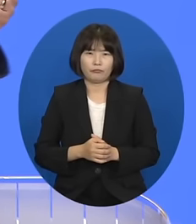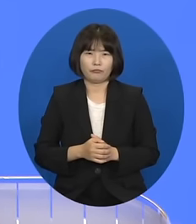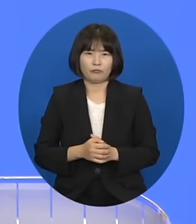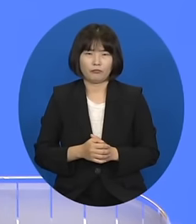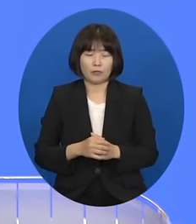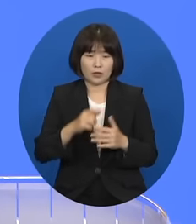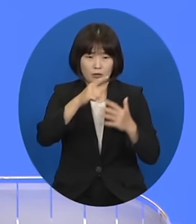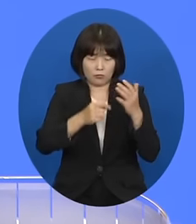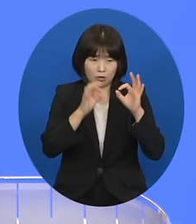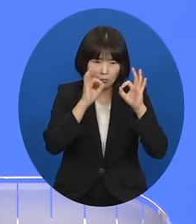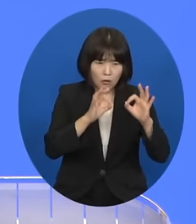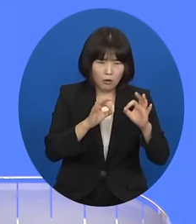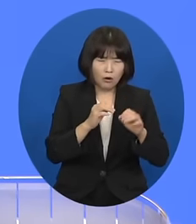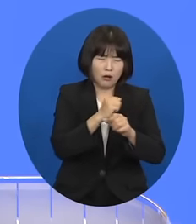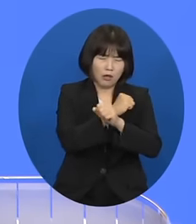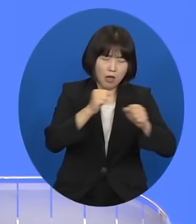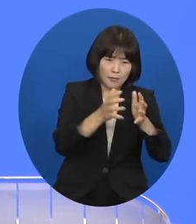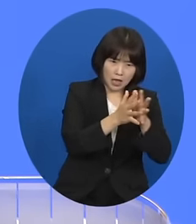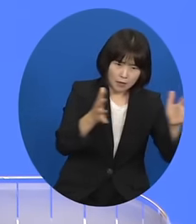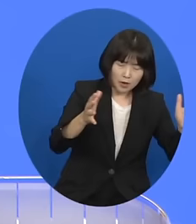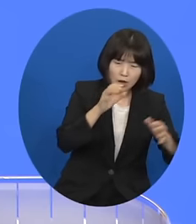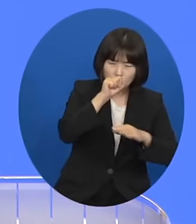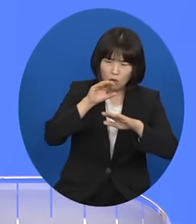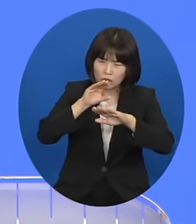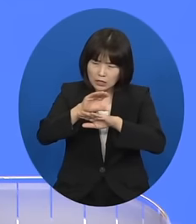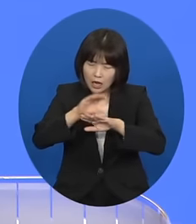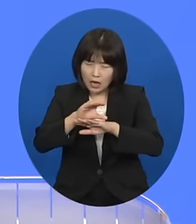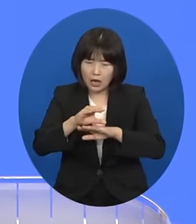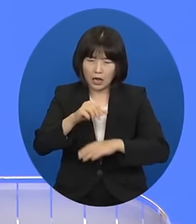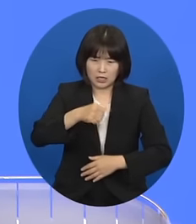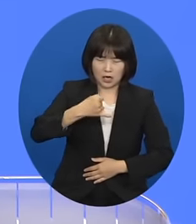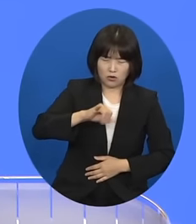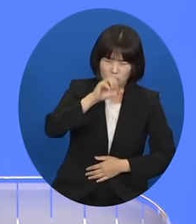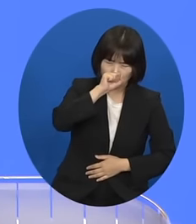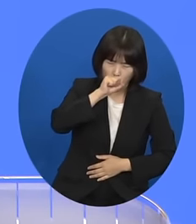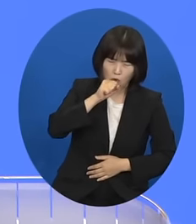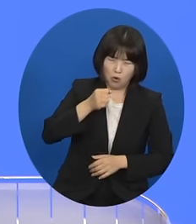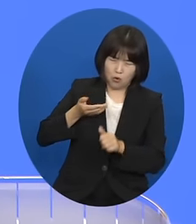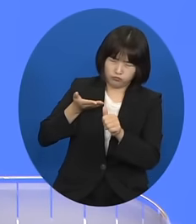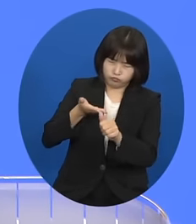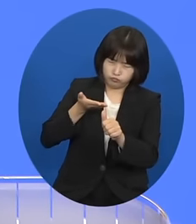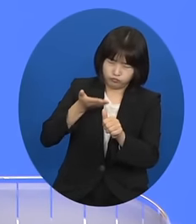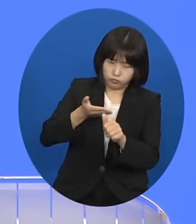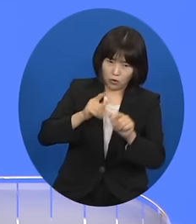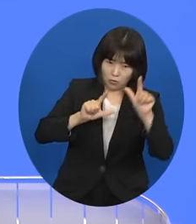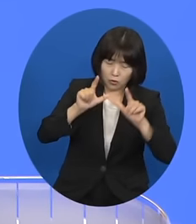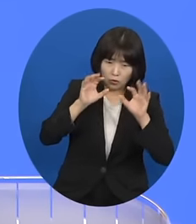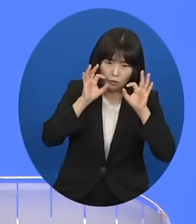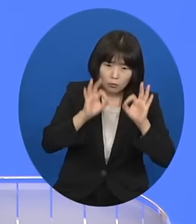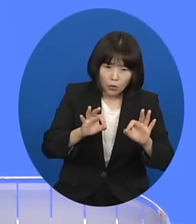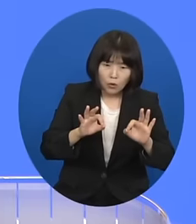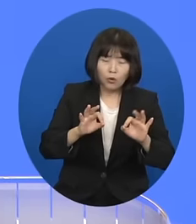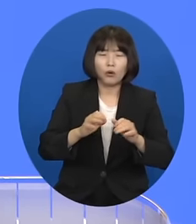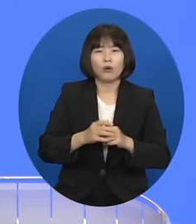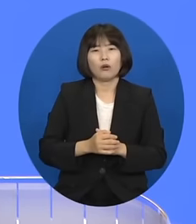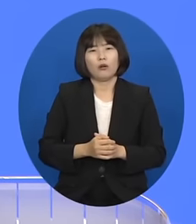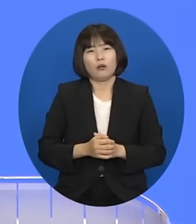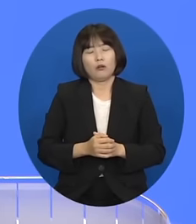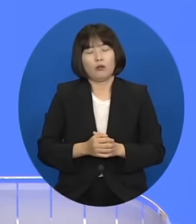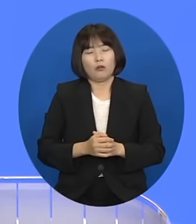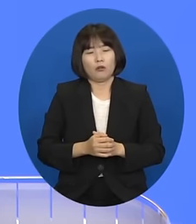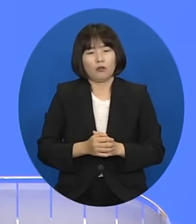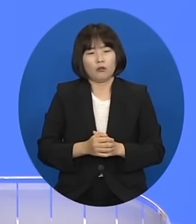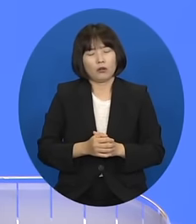아파트에 좋은 차에 아이들에게 정말 최고의 것을 다 이렇게 공급해주는 모습을 보면서 한편으로는 귀하다 하면서